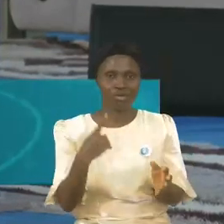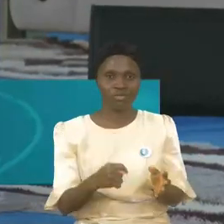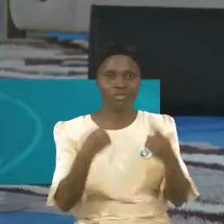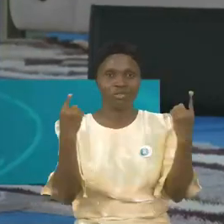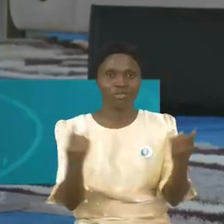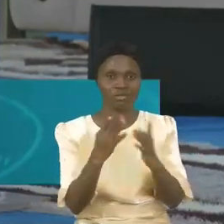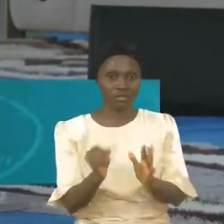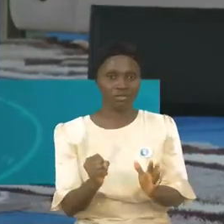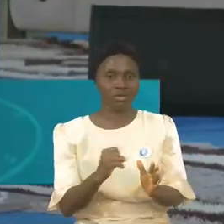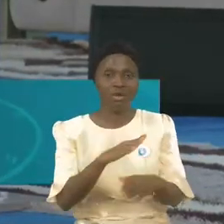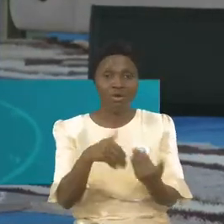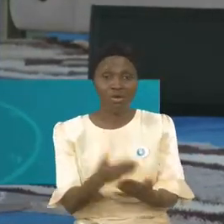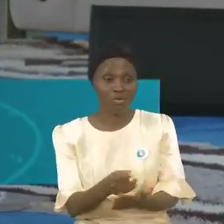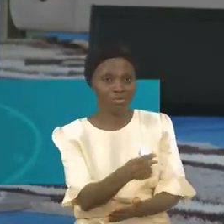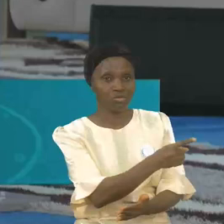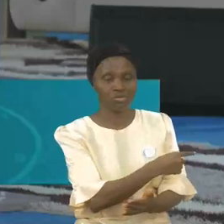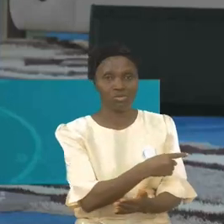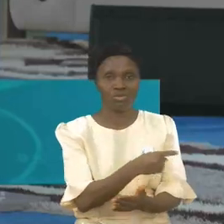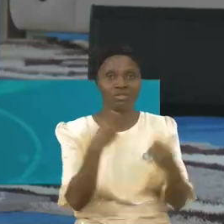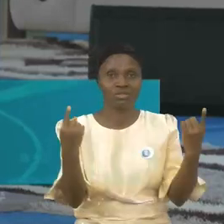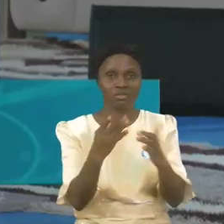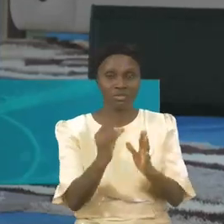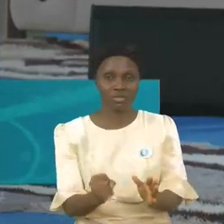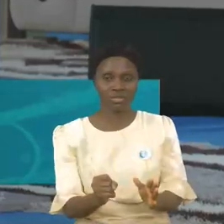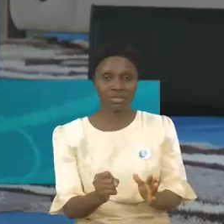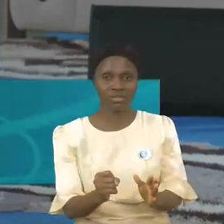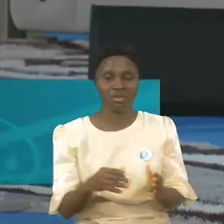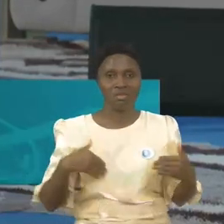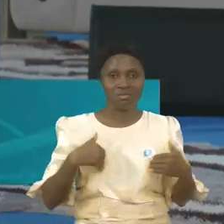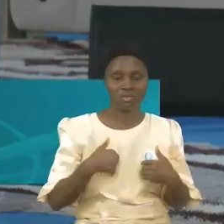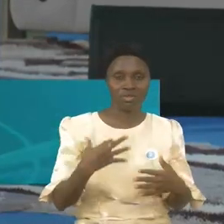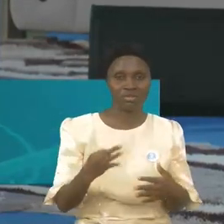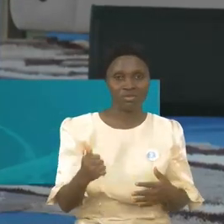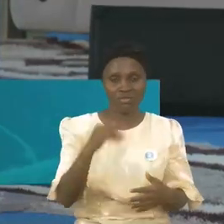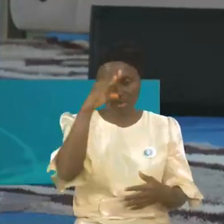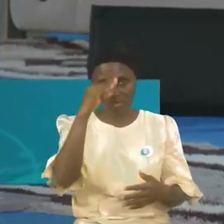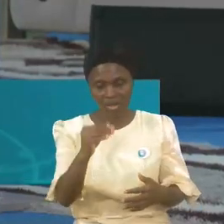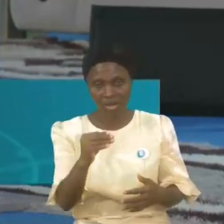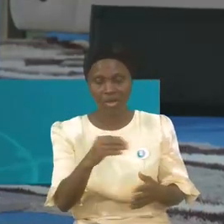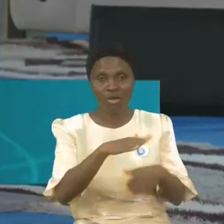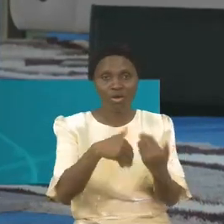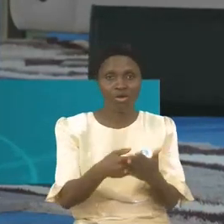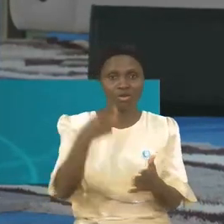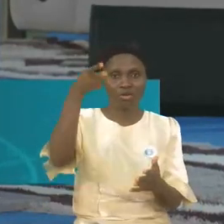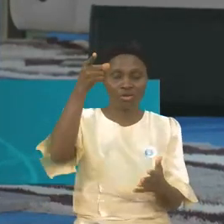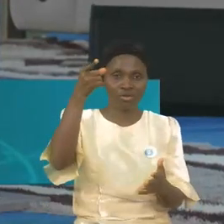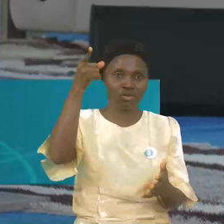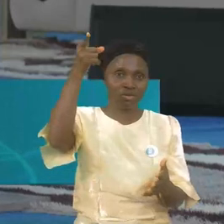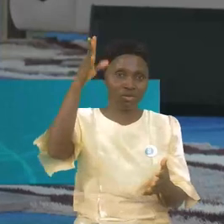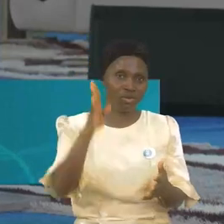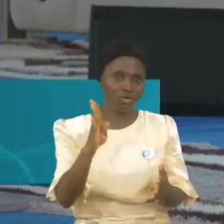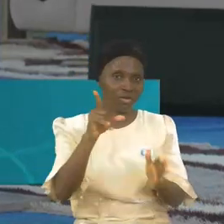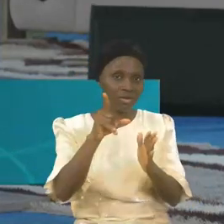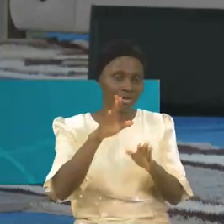la tyrannie et l'horaire et l'horreur la tyrannie et l'horreur des empires